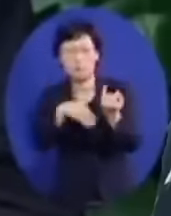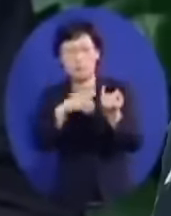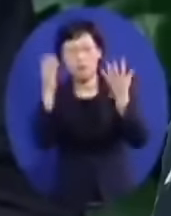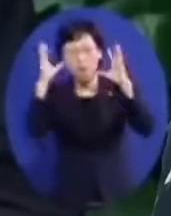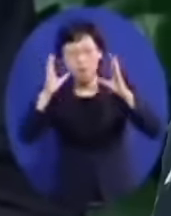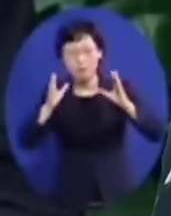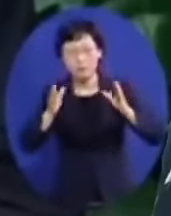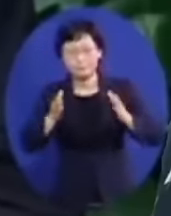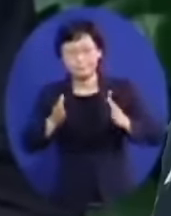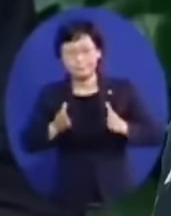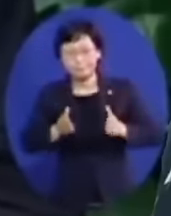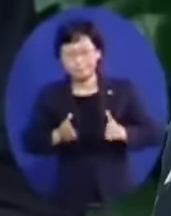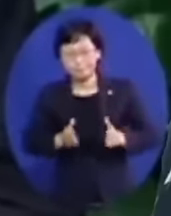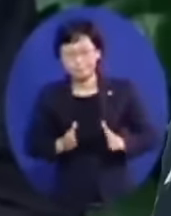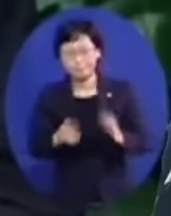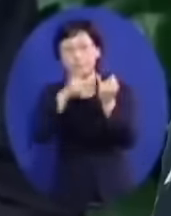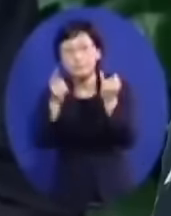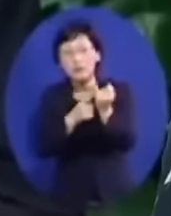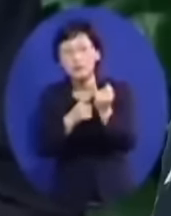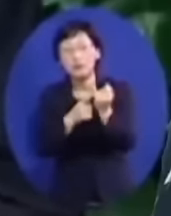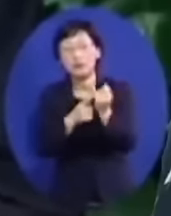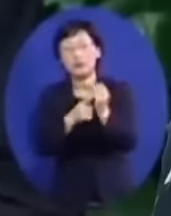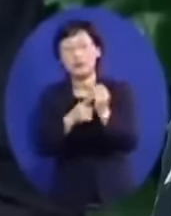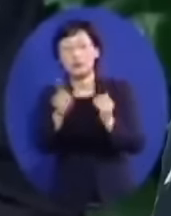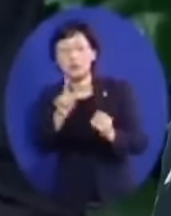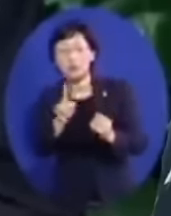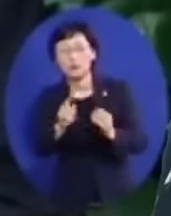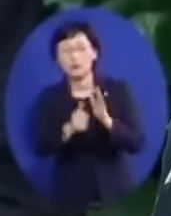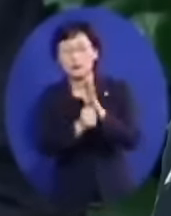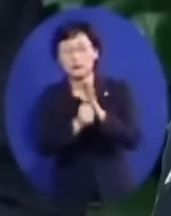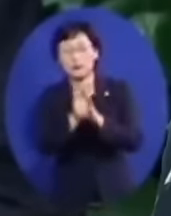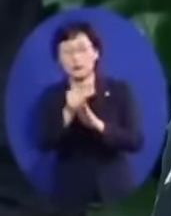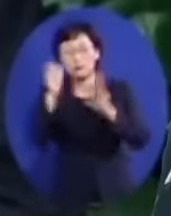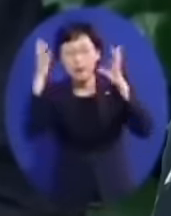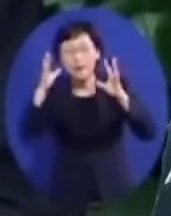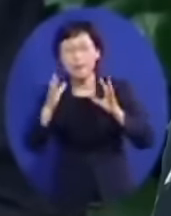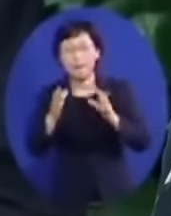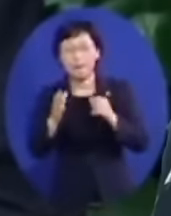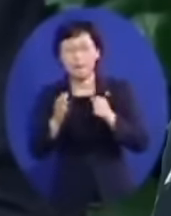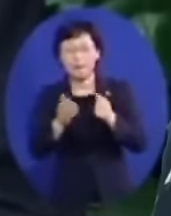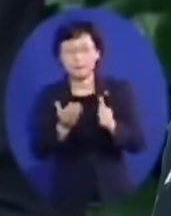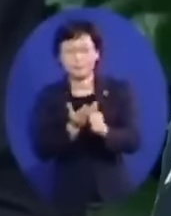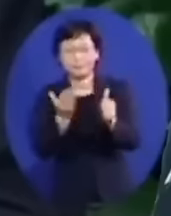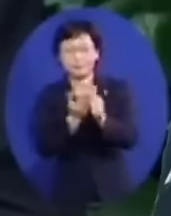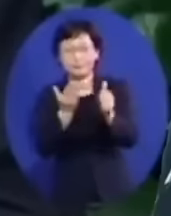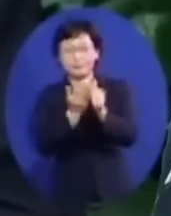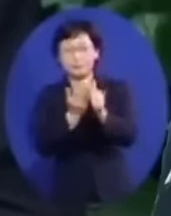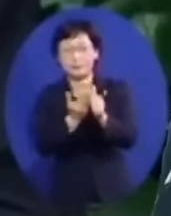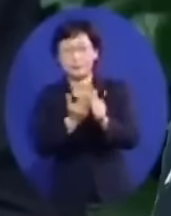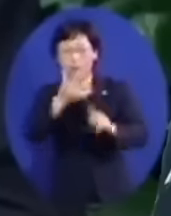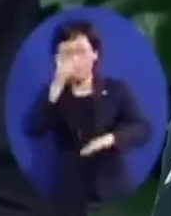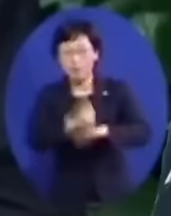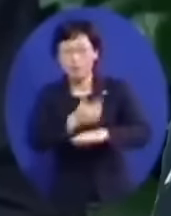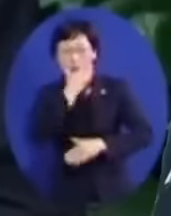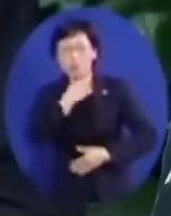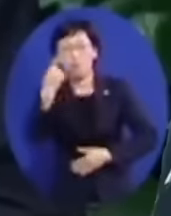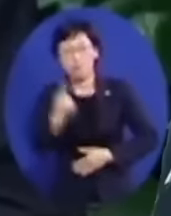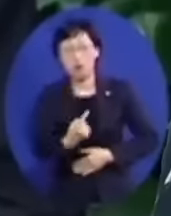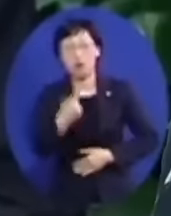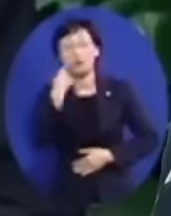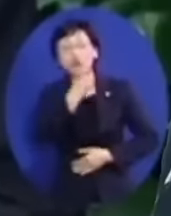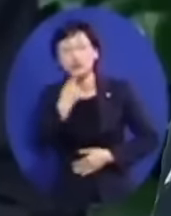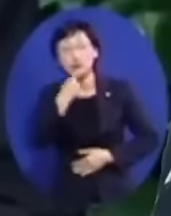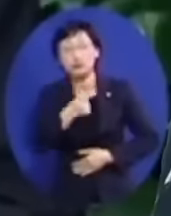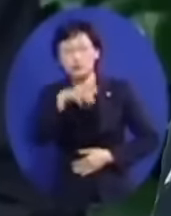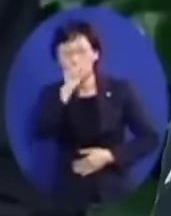아기를 가졌을 때 희망이 그 아기를 키운 것입니다. 키워놓으면 무슨 호황할 것이 있을 것이다. 좋은